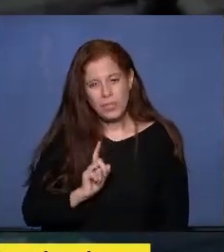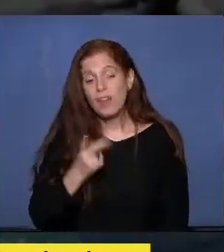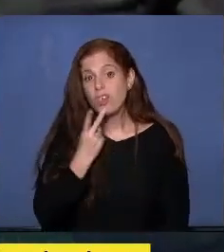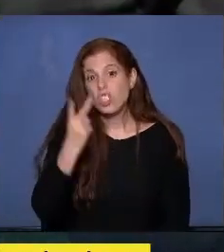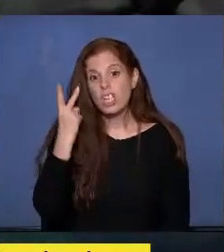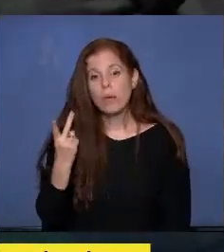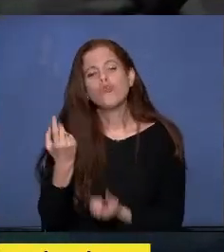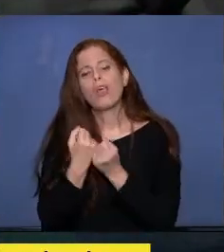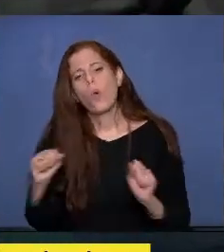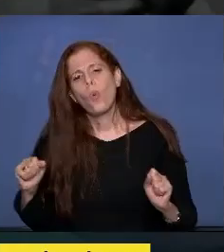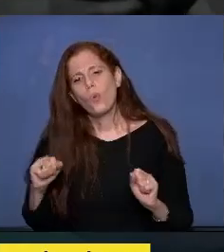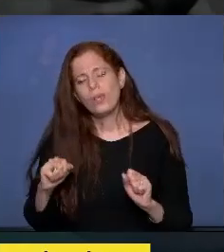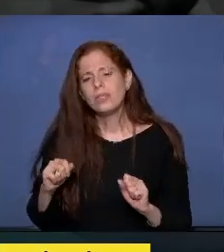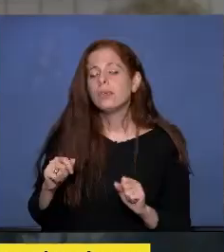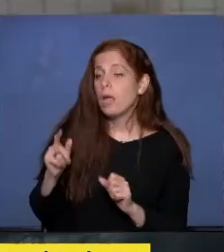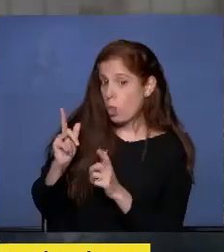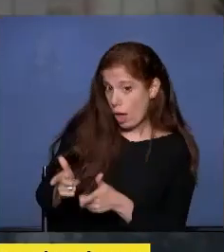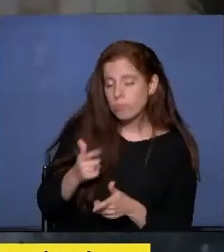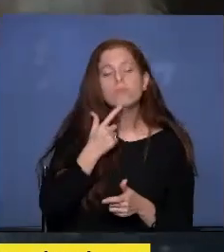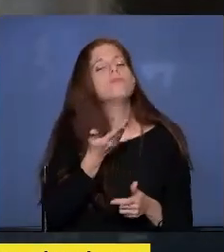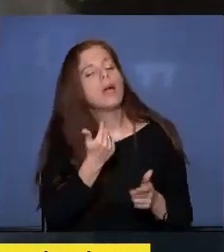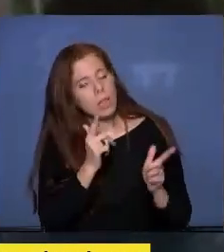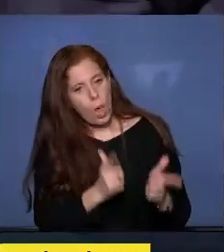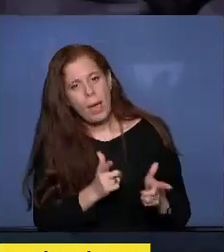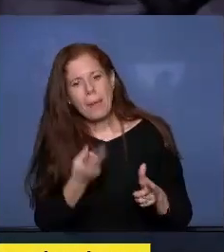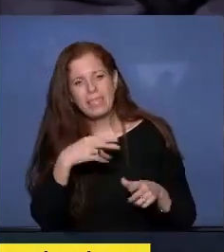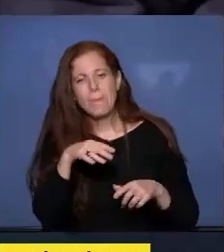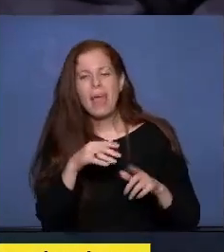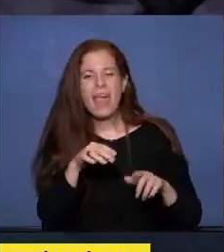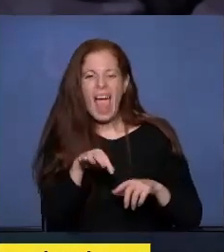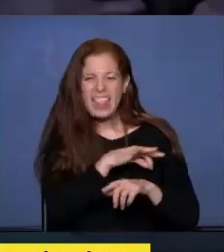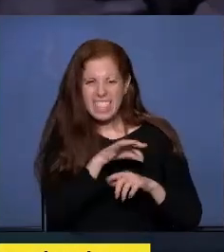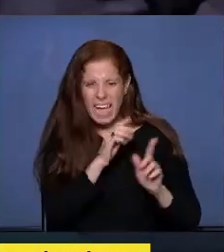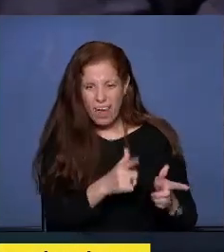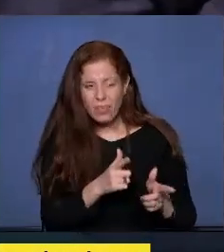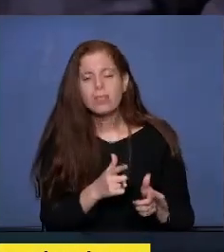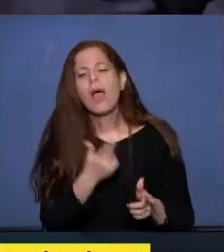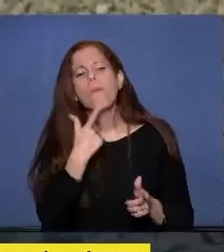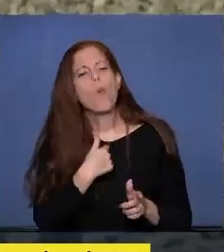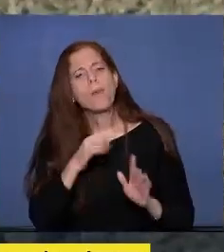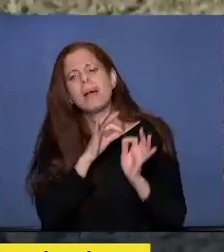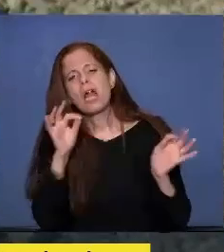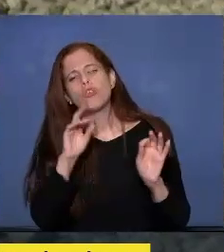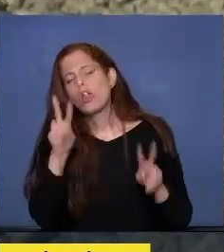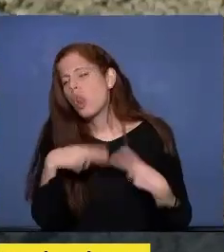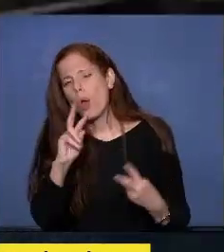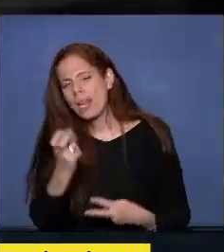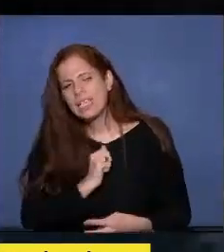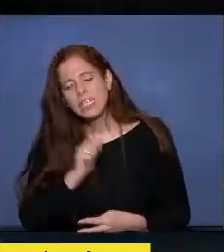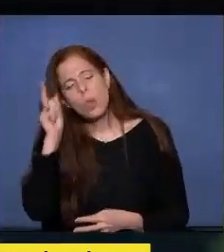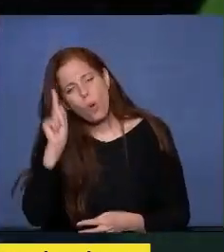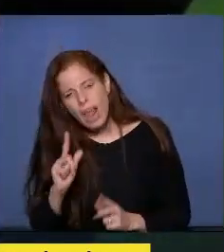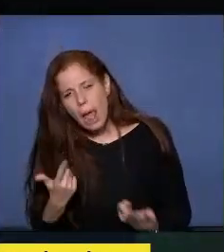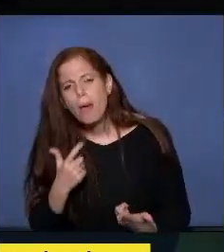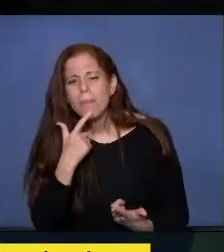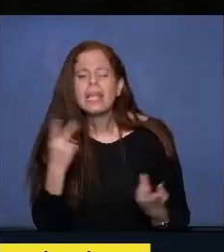סדק. אתה לוחם. אני לוחם, הייתי בהנדסה קרבית. השתגעתי בהתחלה, אמרו לי שאני לא יכול להתגייס, לא יודע למה. קיצור, אמרתי, אני מחפש